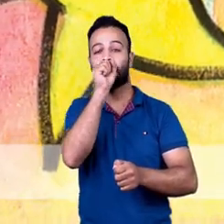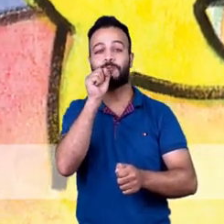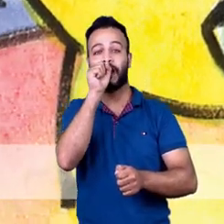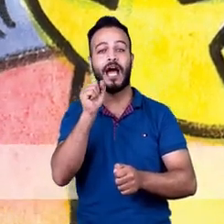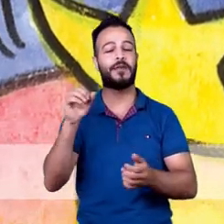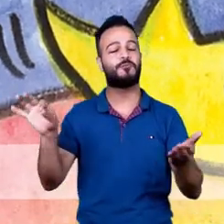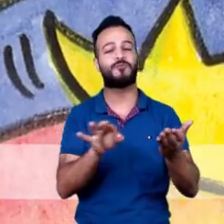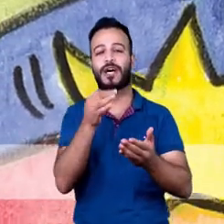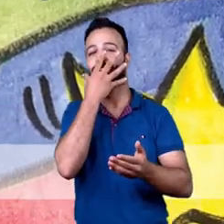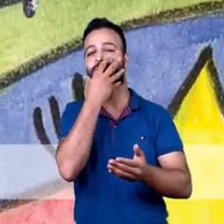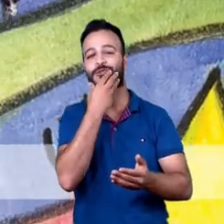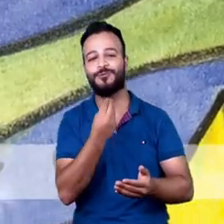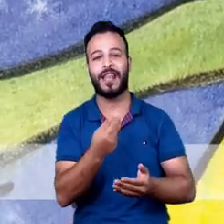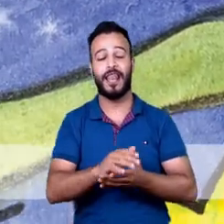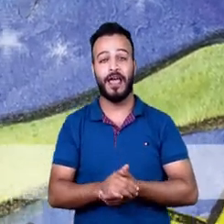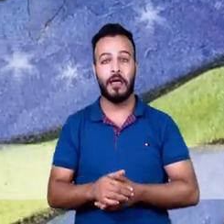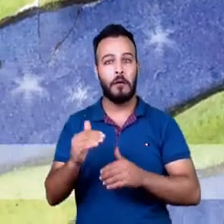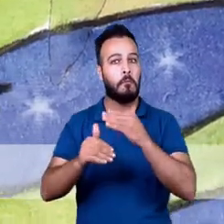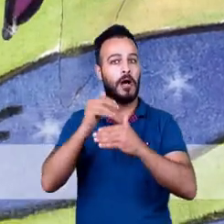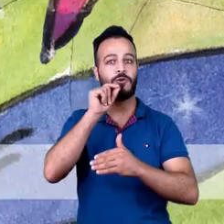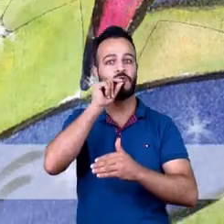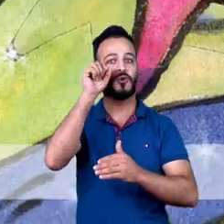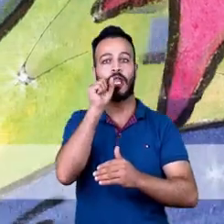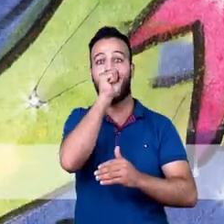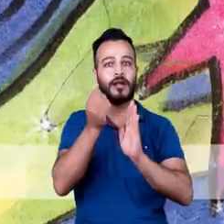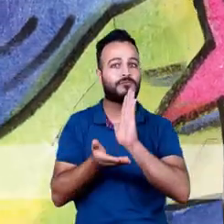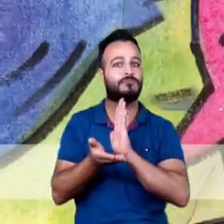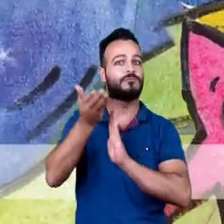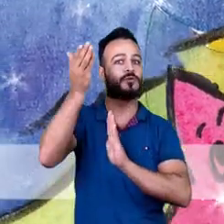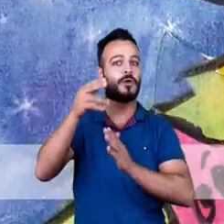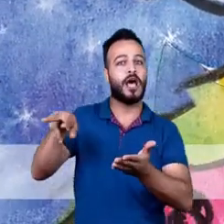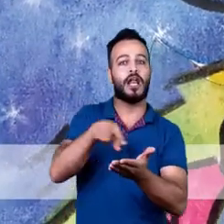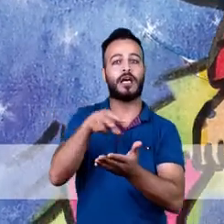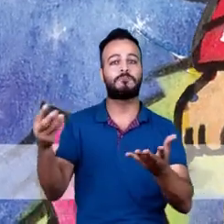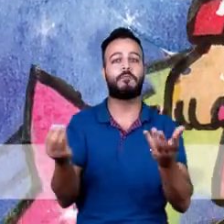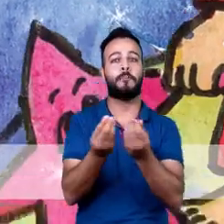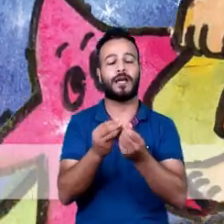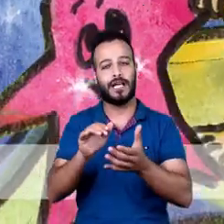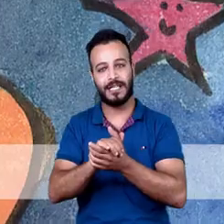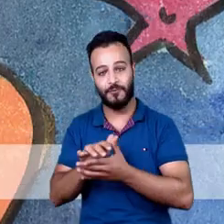الجميلة الرقيقة، ثم ارتفع الغناء ورقص الأصدقاء،